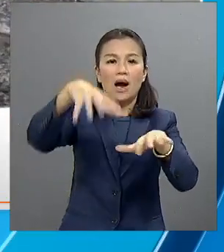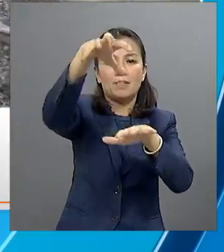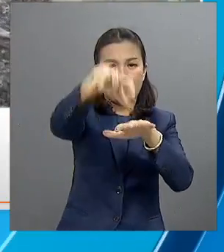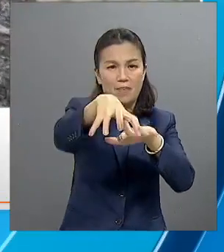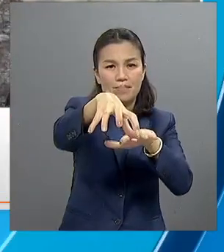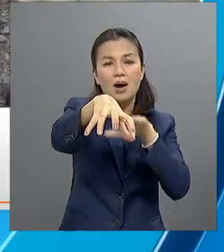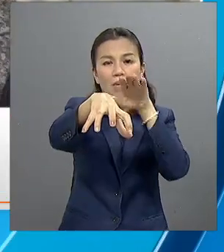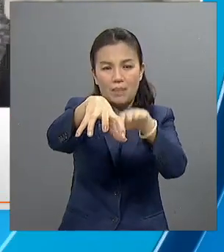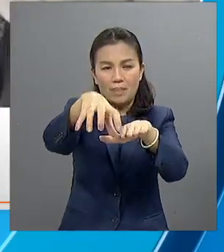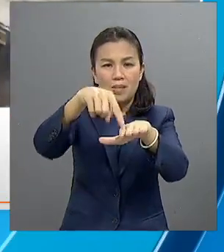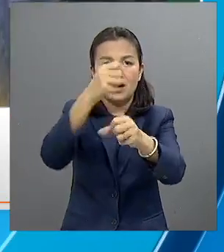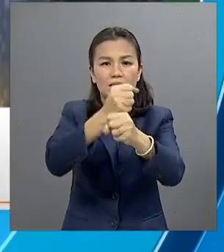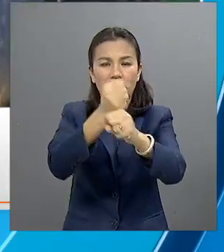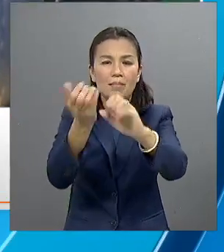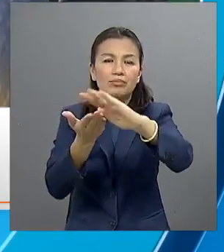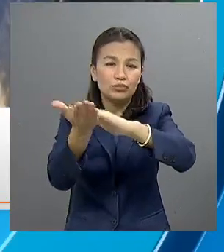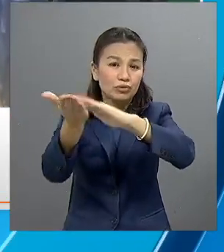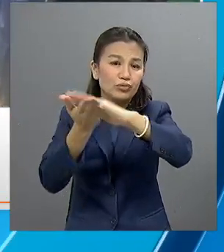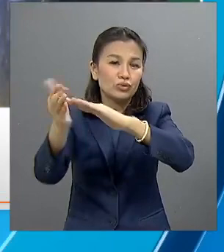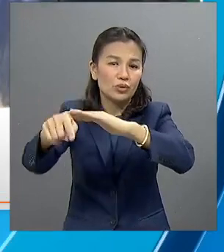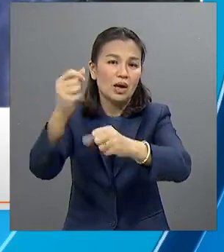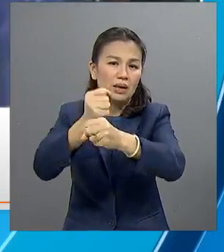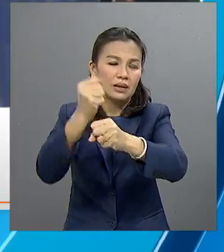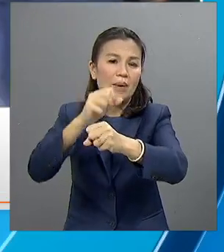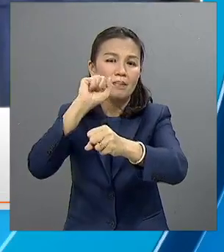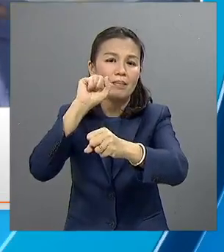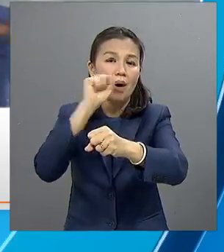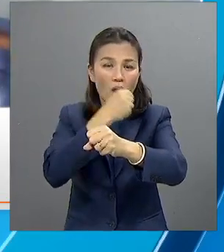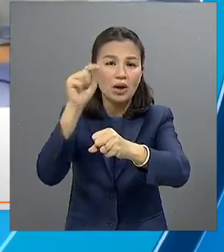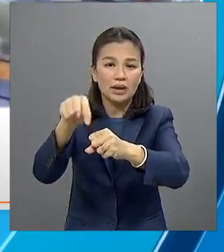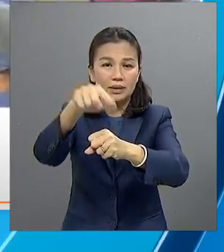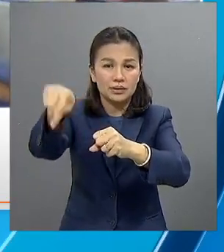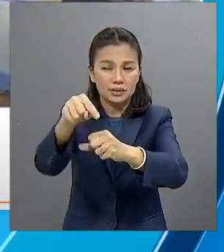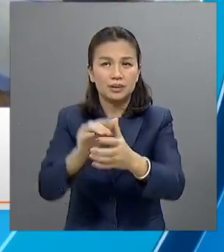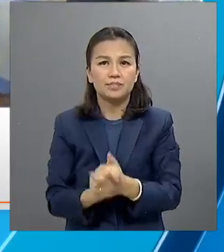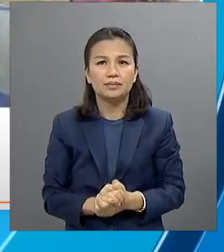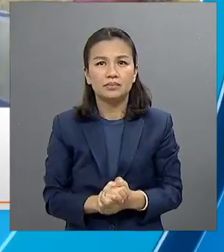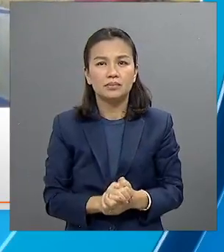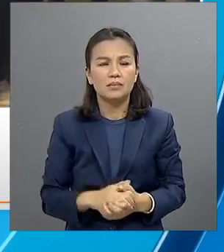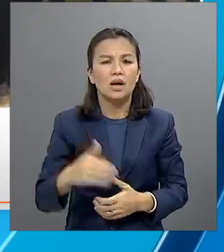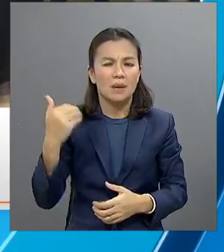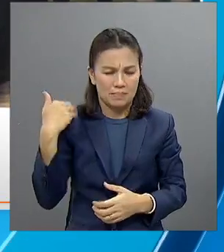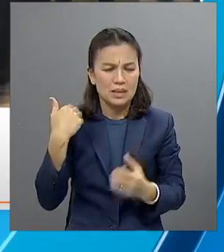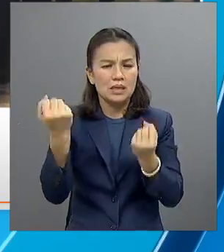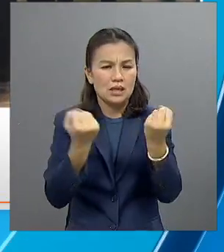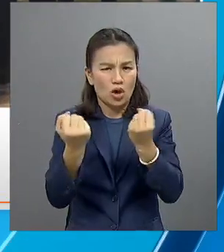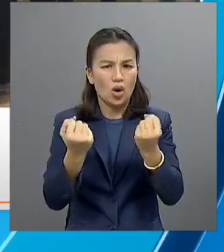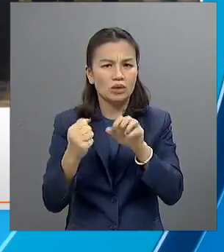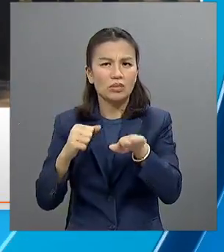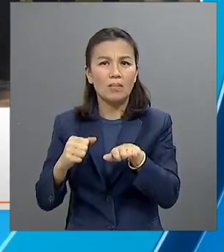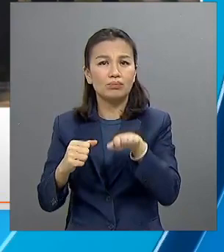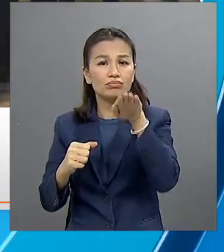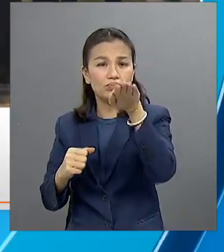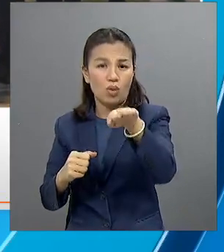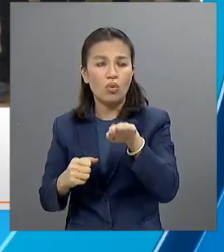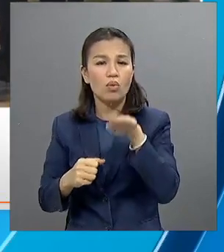การ ค่ะ เพราะฉะนั้นช่วงเนี้ยมันก็ต้องอาจจะมีรถนะครับรถที่ส่งขนส่งอ้อยเข้ามาเนี่ยจำนวน